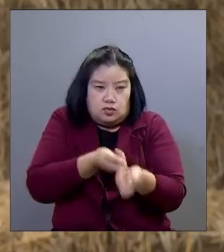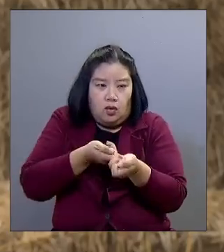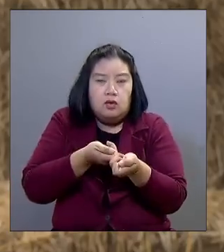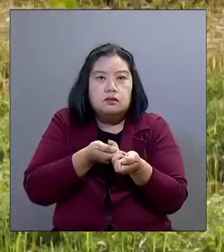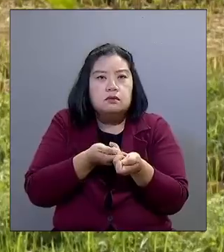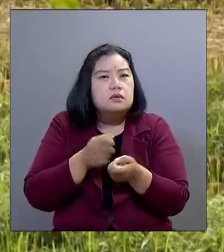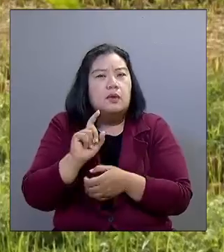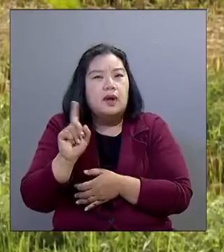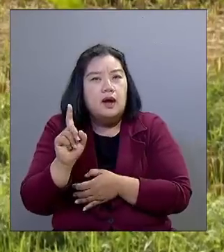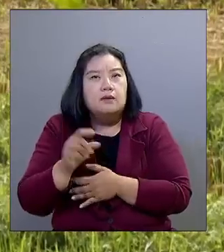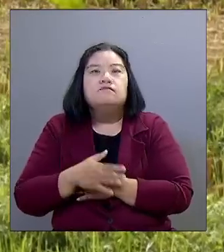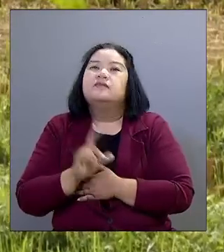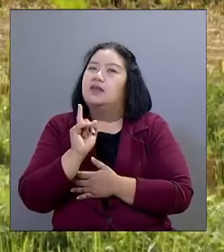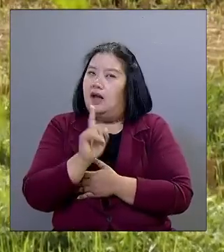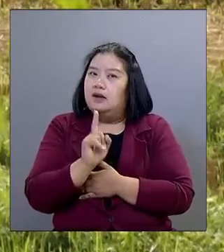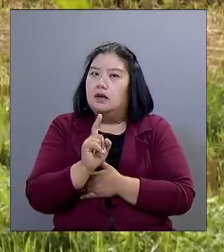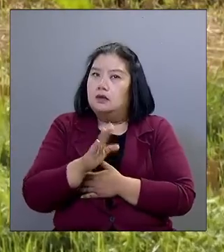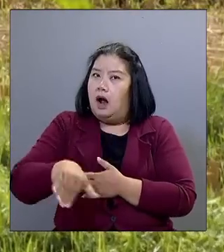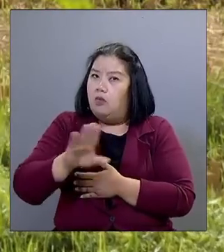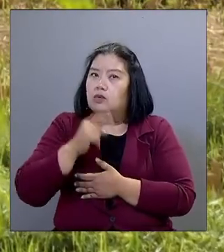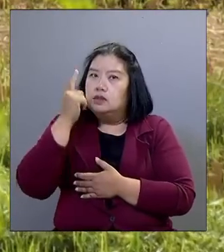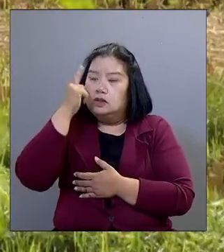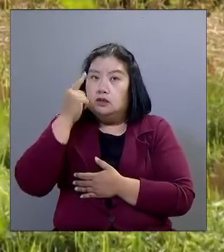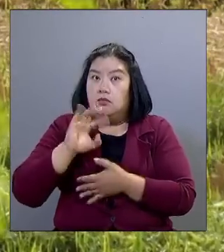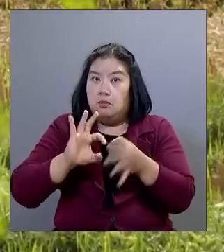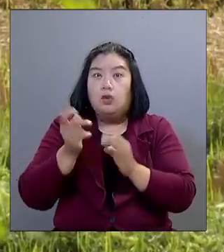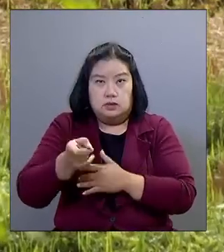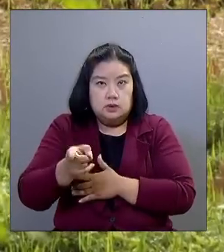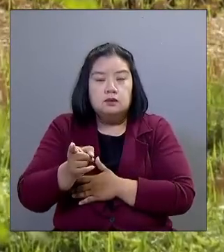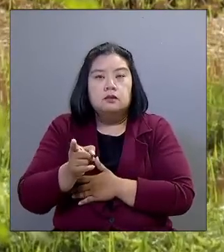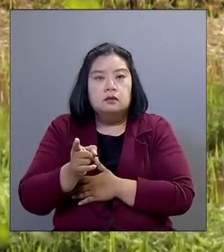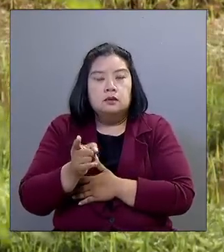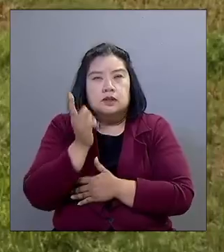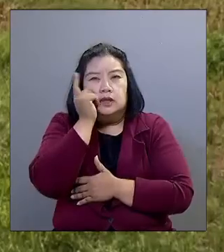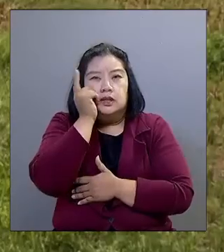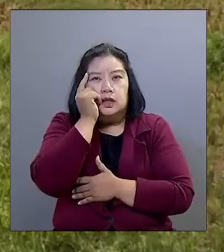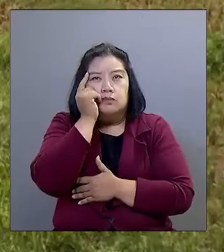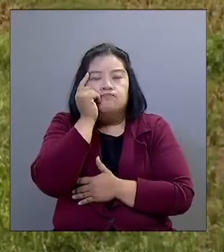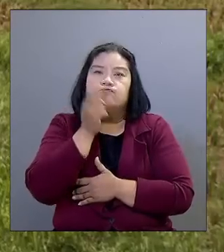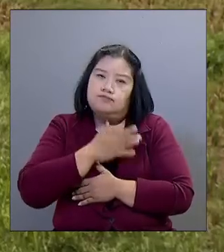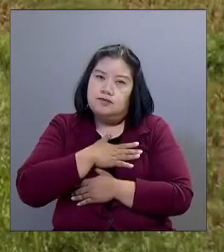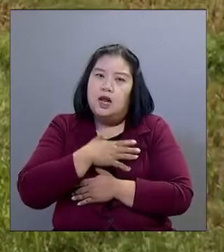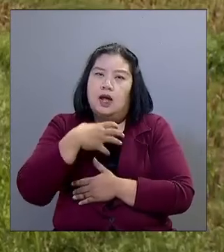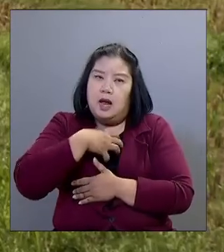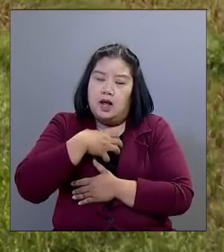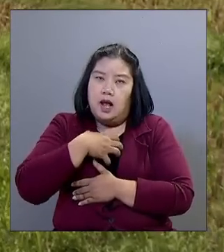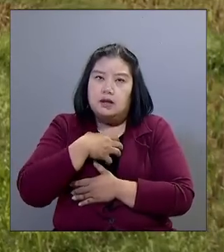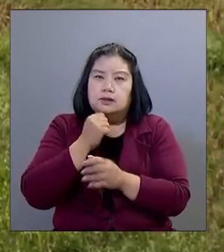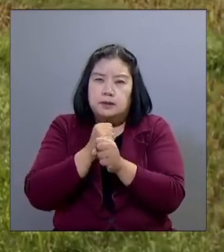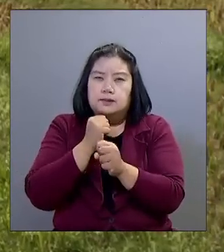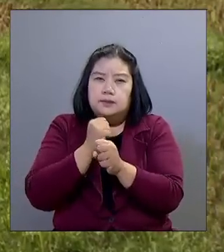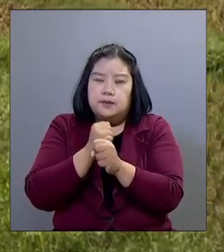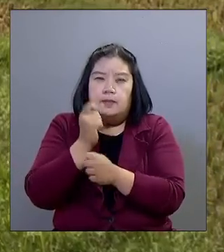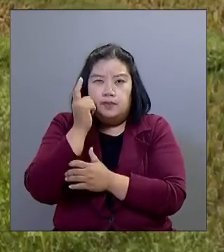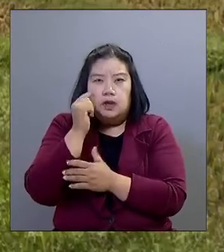ในท้องนาค่ะอันนี้คือสิ่งที่หลายพื้นที่เขาเผาทิ้งจริงๆเราก็เลยคิดพยายามจนปัจจุบันนี้ก็พยายามคิด